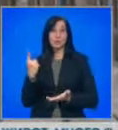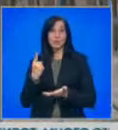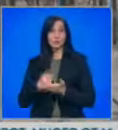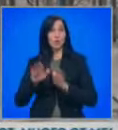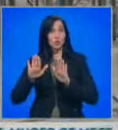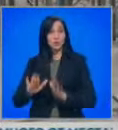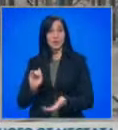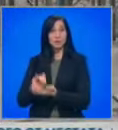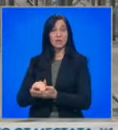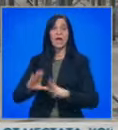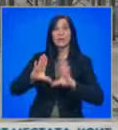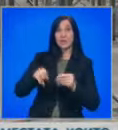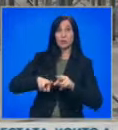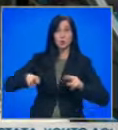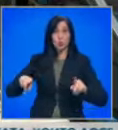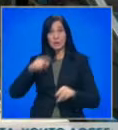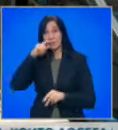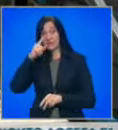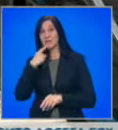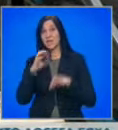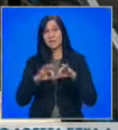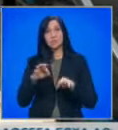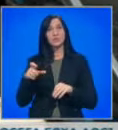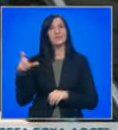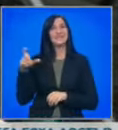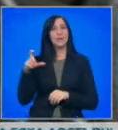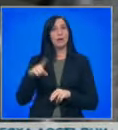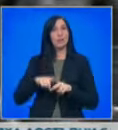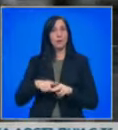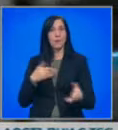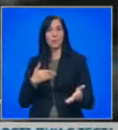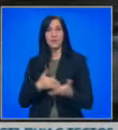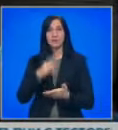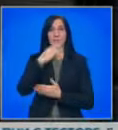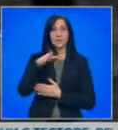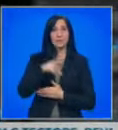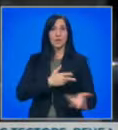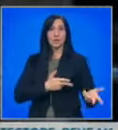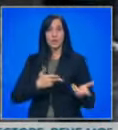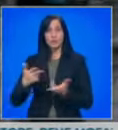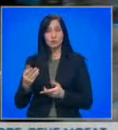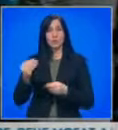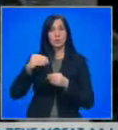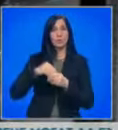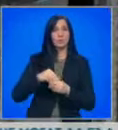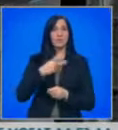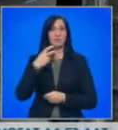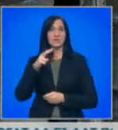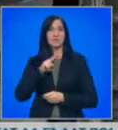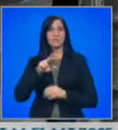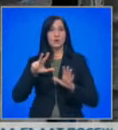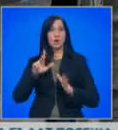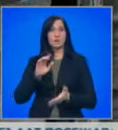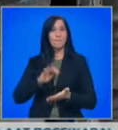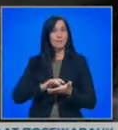заедно с останалите, които са предназначени за изборите, са на Сиела Норма. Мотивът им да забранят изнасянето на допълнителните